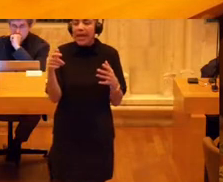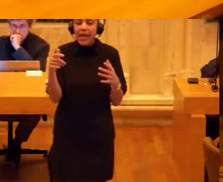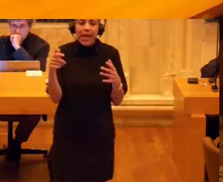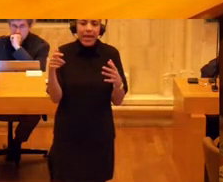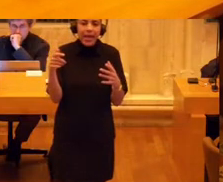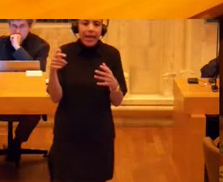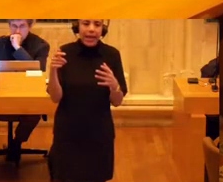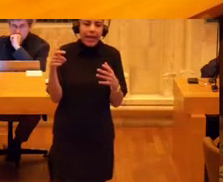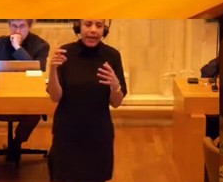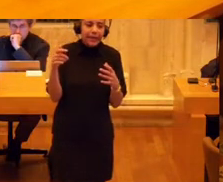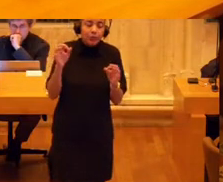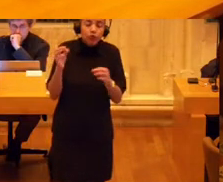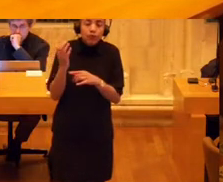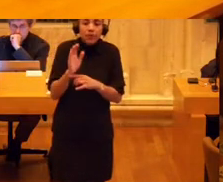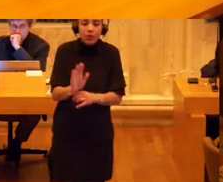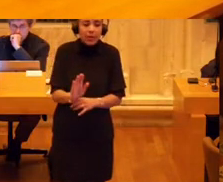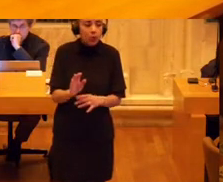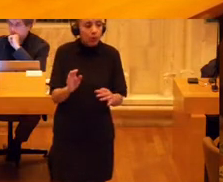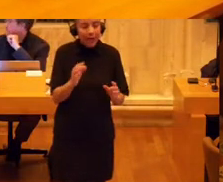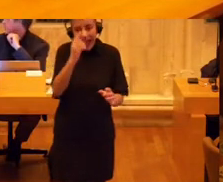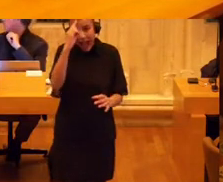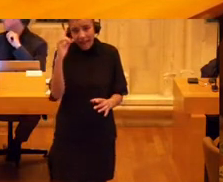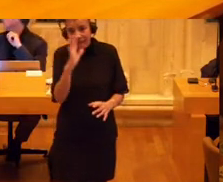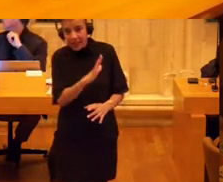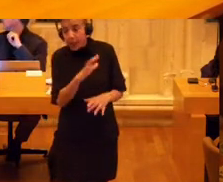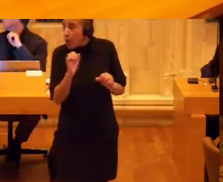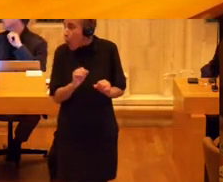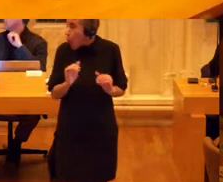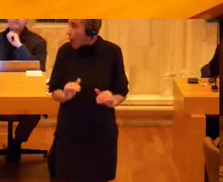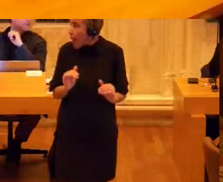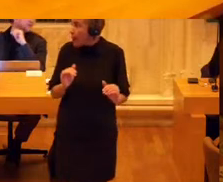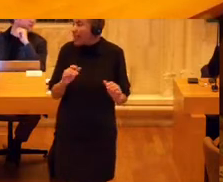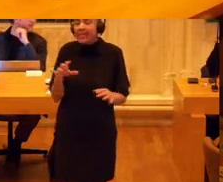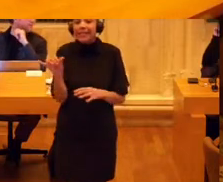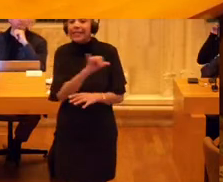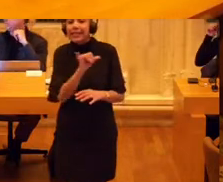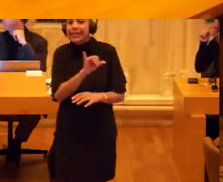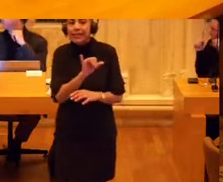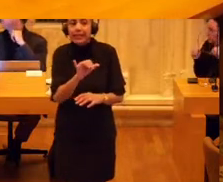avis. Oui, il faut quand même émettre un avis. Quelles sont les éventuelles